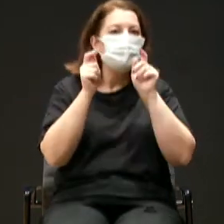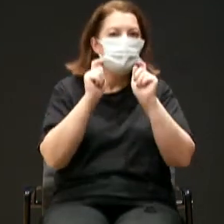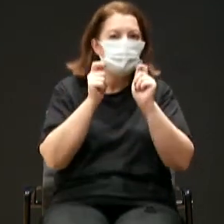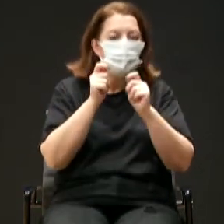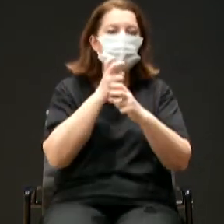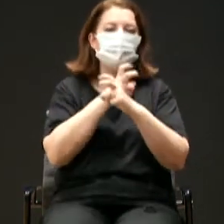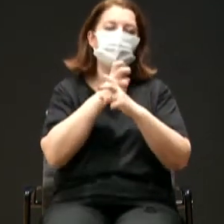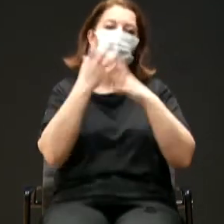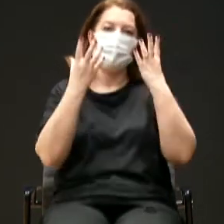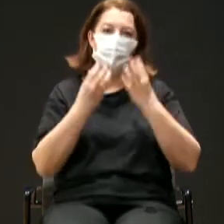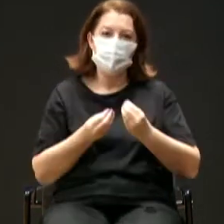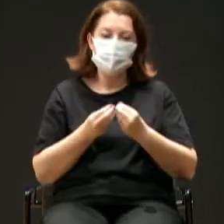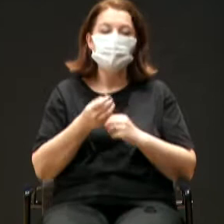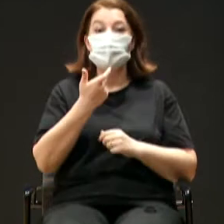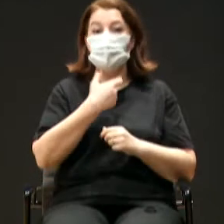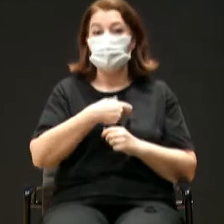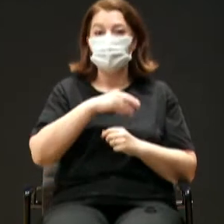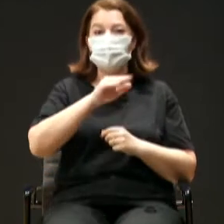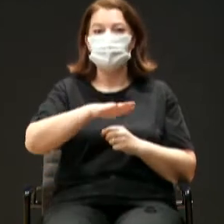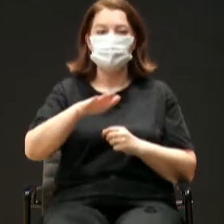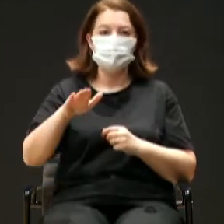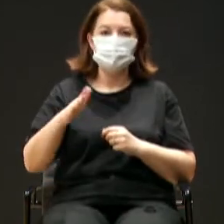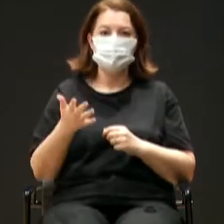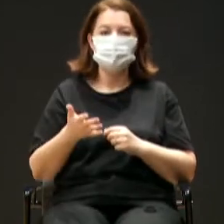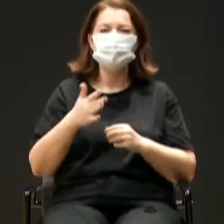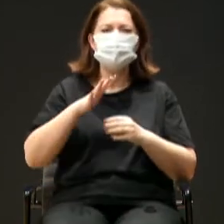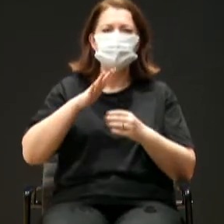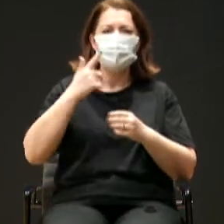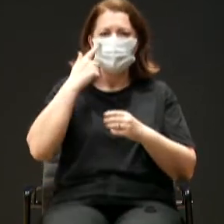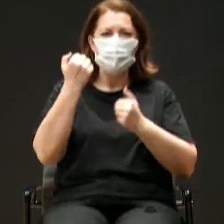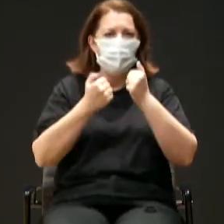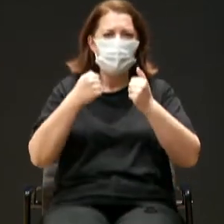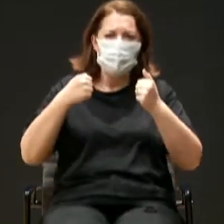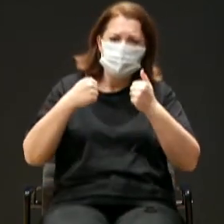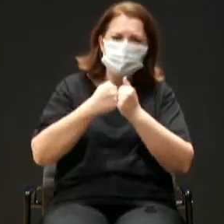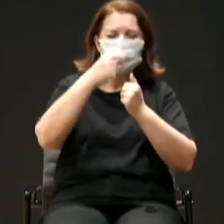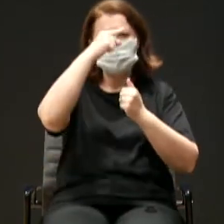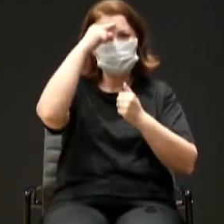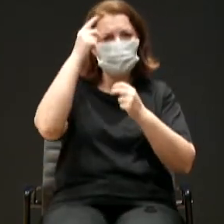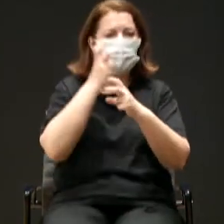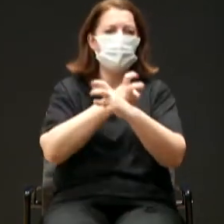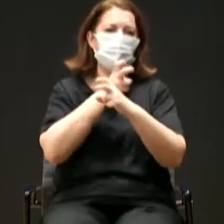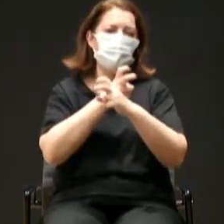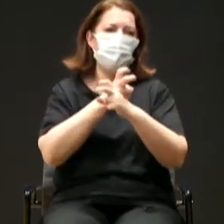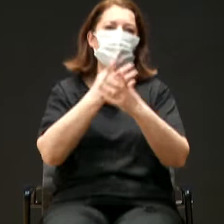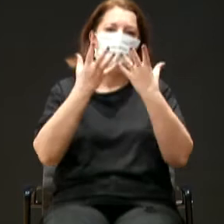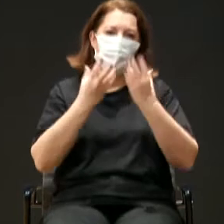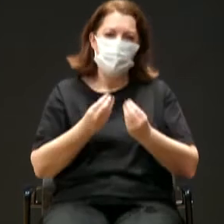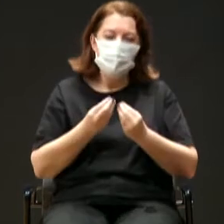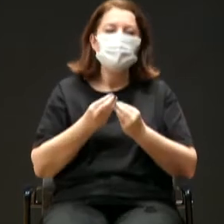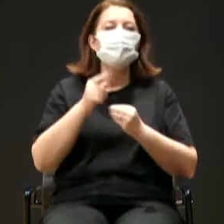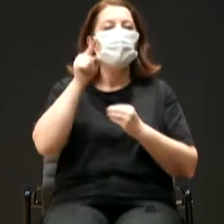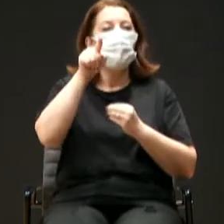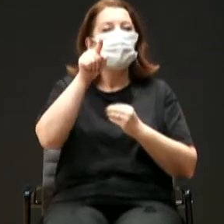risk oluşturduğu, özellikle çocukların ezilme tehlikesiyle karşı karşıya kalındığını bölgede